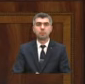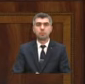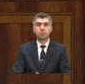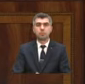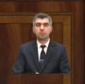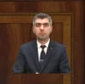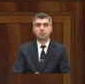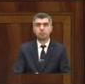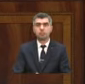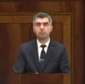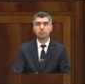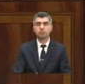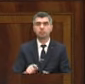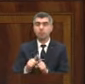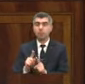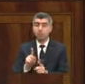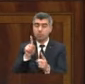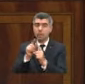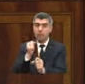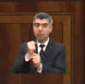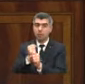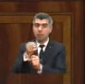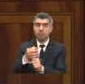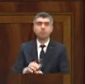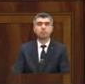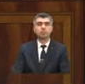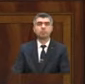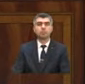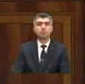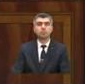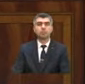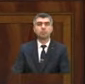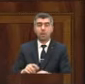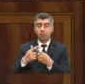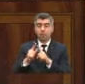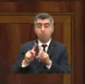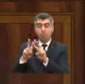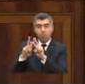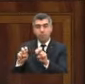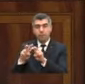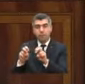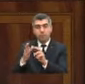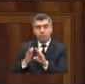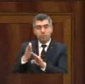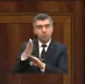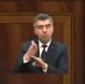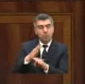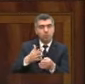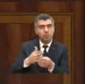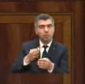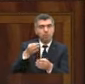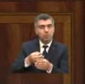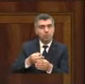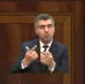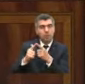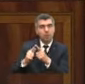يعني مع التركيز على مهامها في مجال التقنين وتقوية أجهزة التفتيش وتفعيل أدوارها للنهوض بالاختصاصات